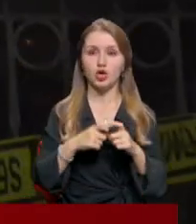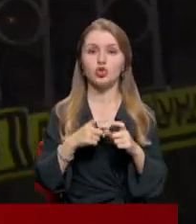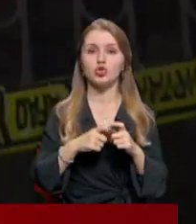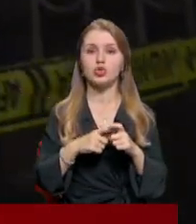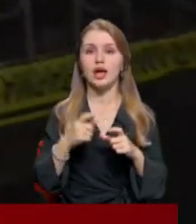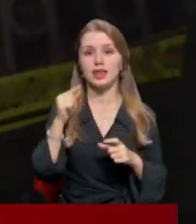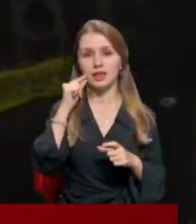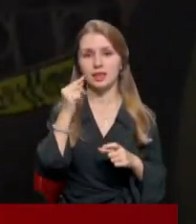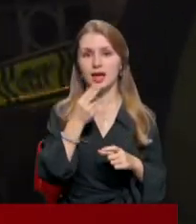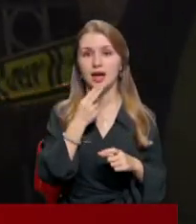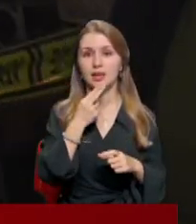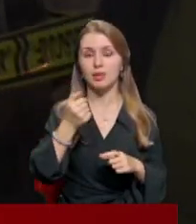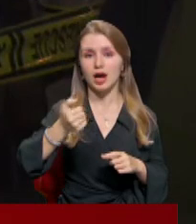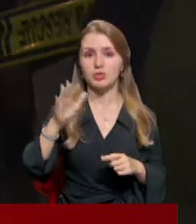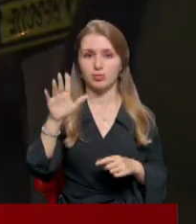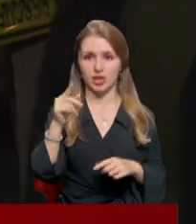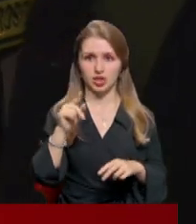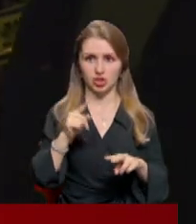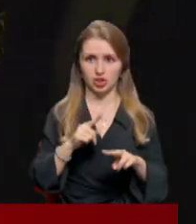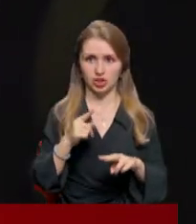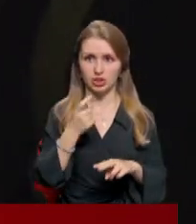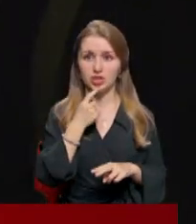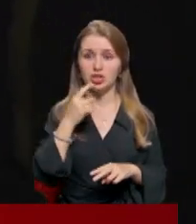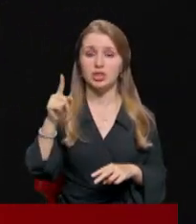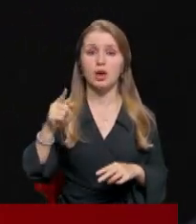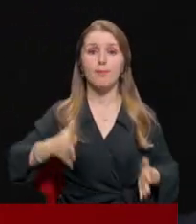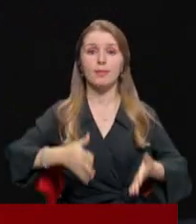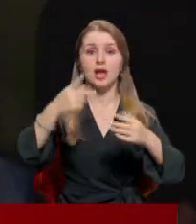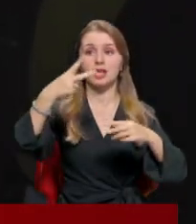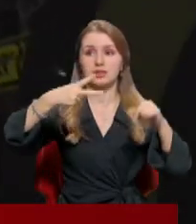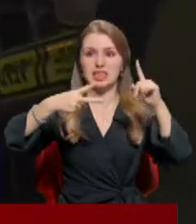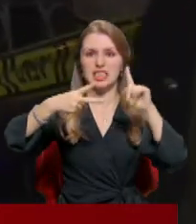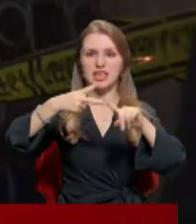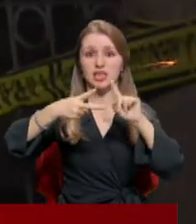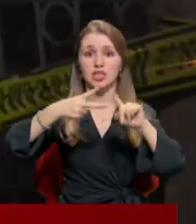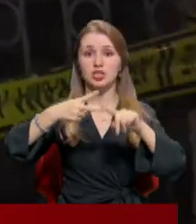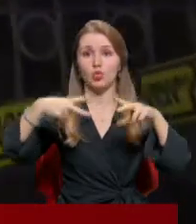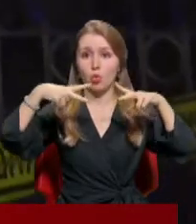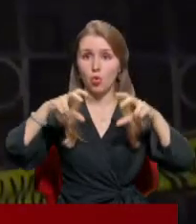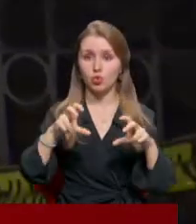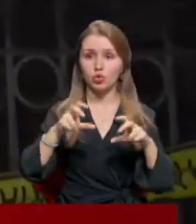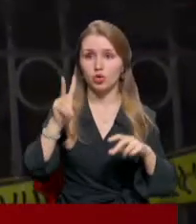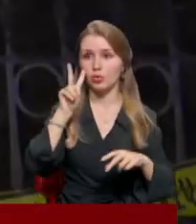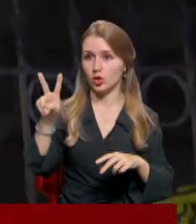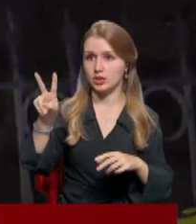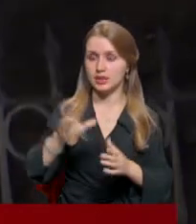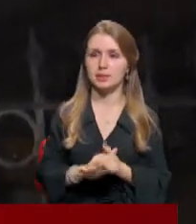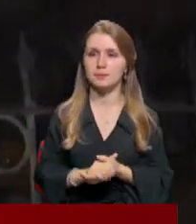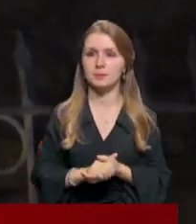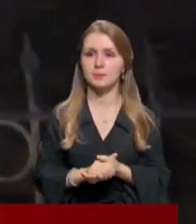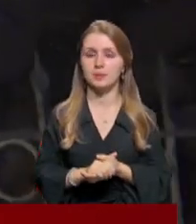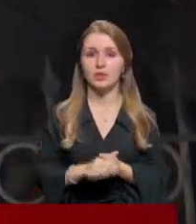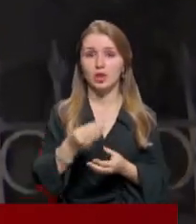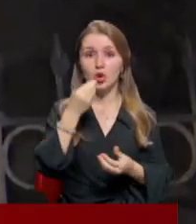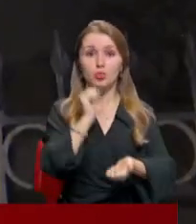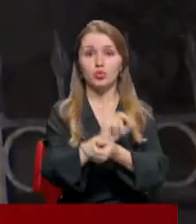Gülsen Kapukaya 65 yaşında, bu binanın tam da ikinci katında oturuyordu. Kameraman Ömür Dikme size göstersin.